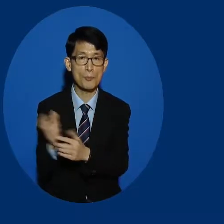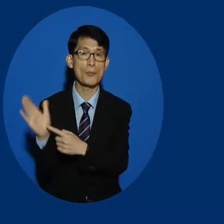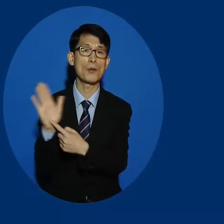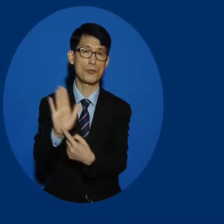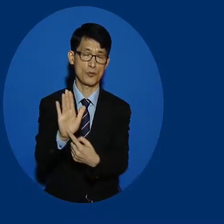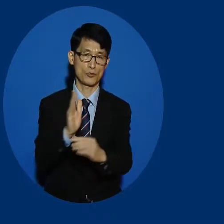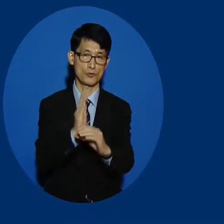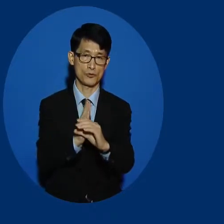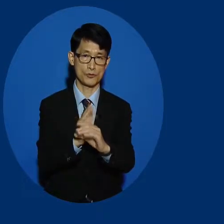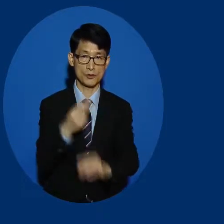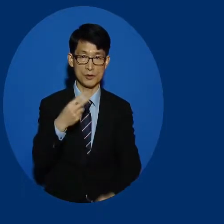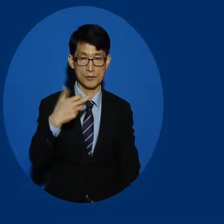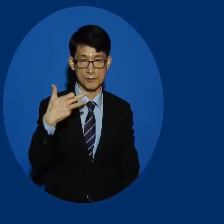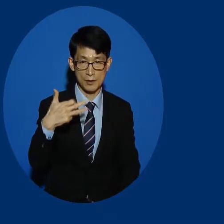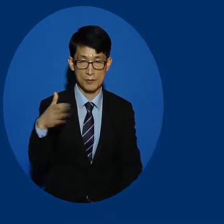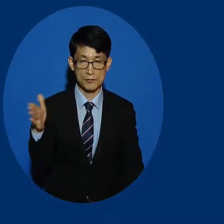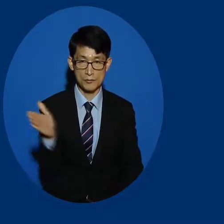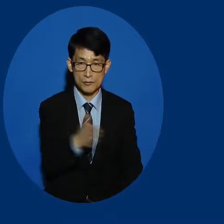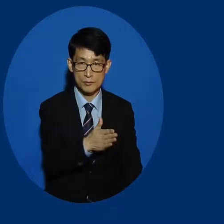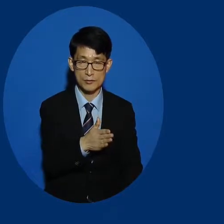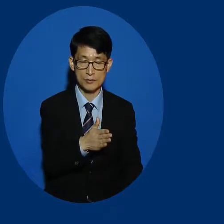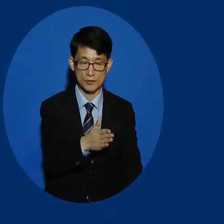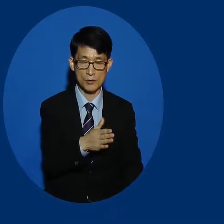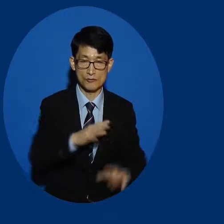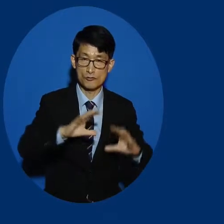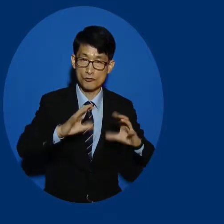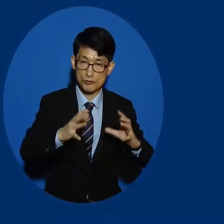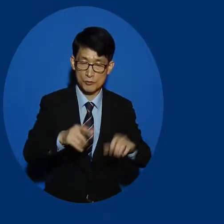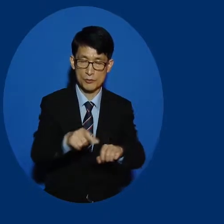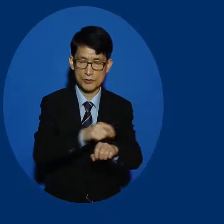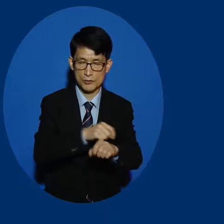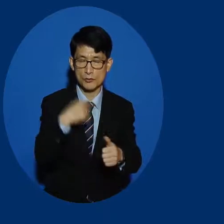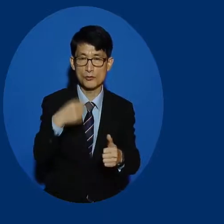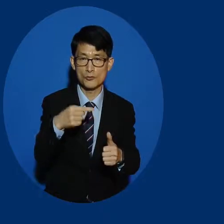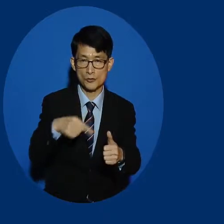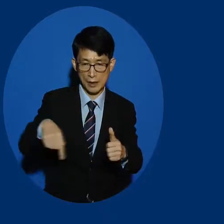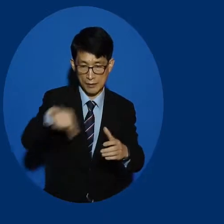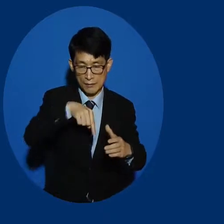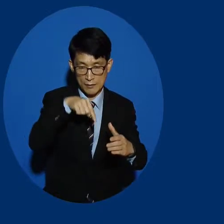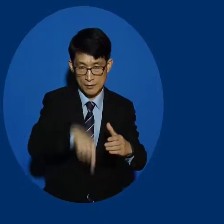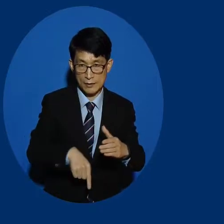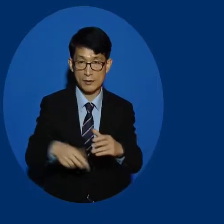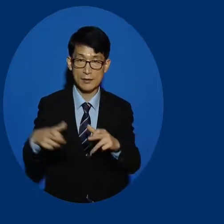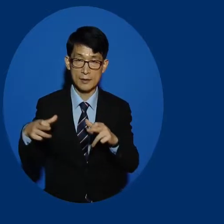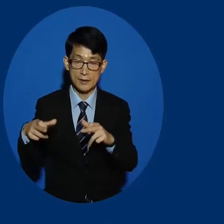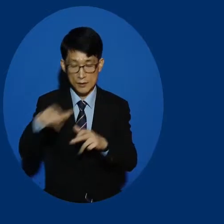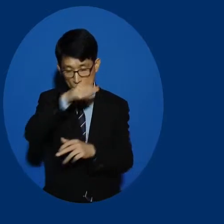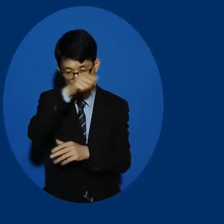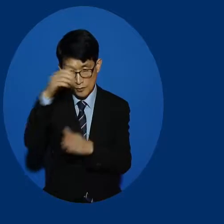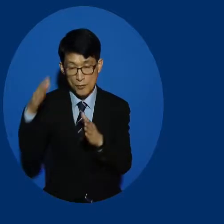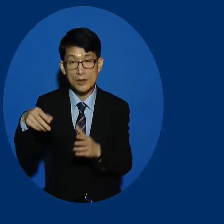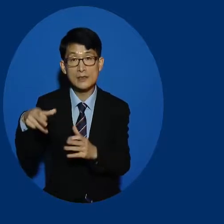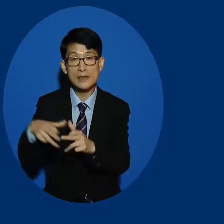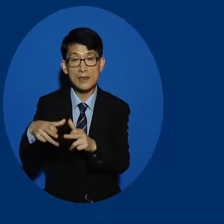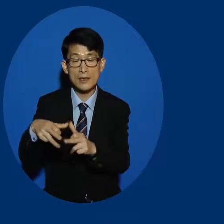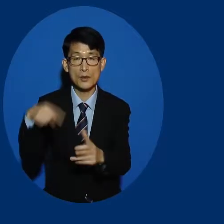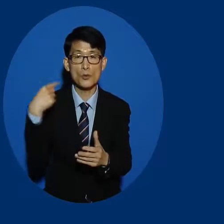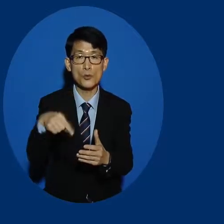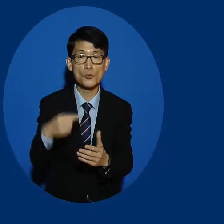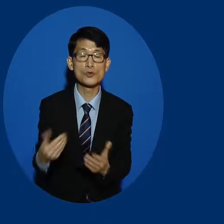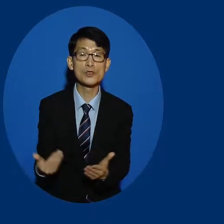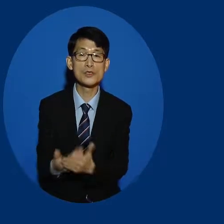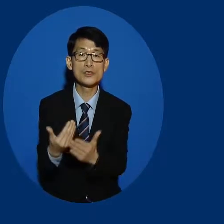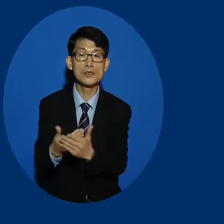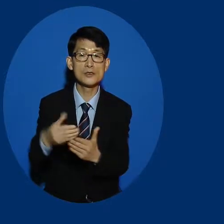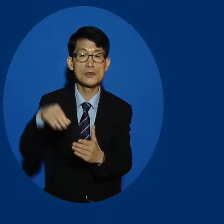또 2018년부터 국립특수교육원 내에 국가장애인 평생교육진흥센터를